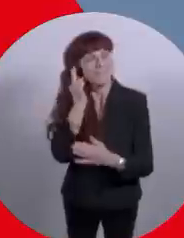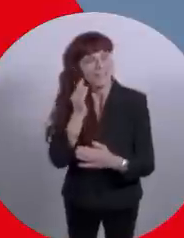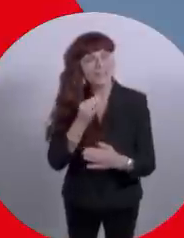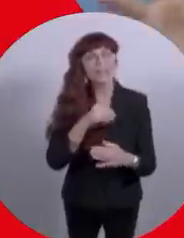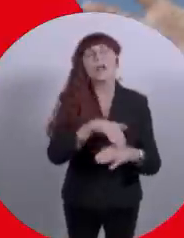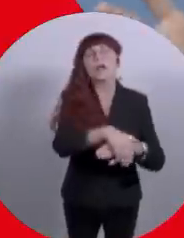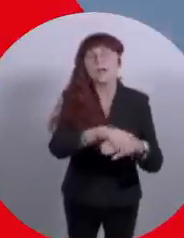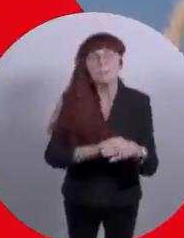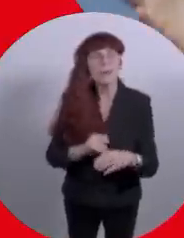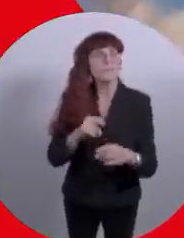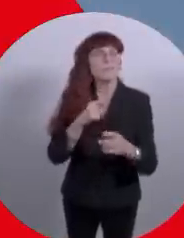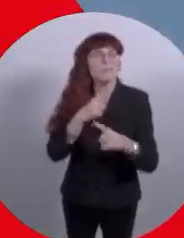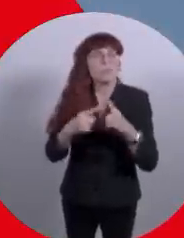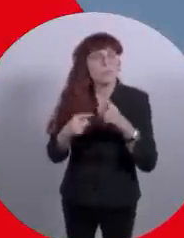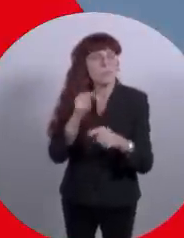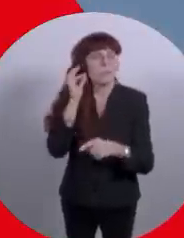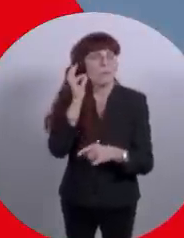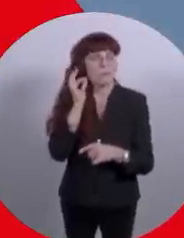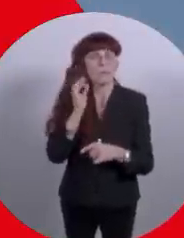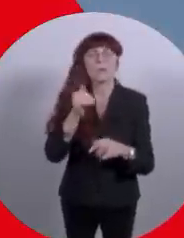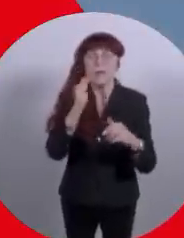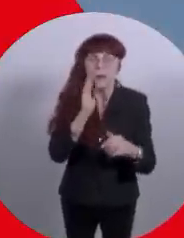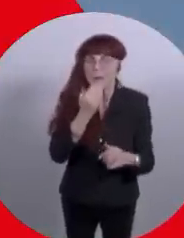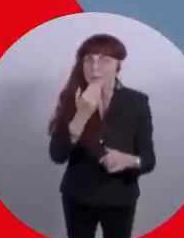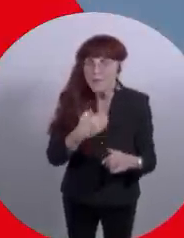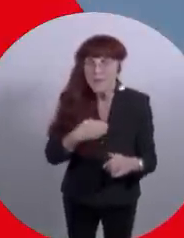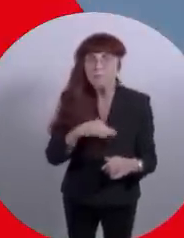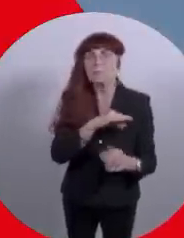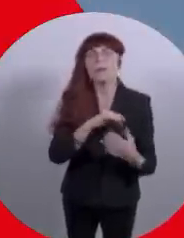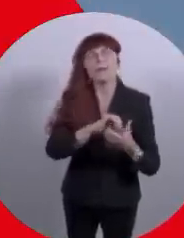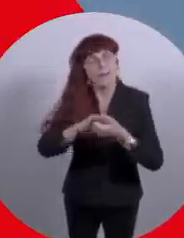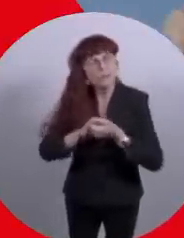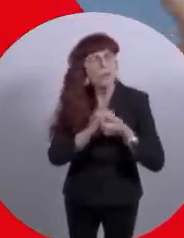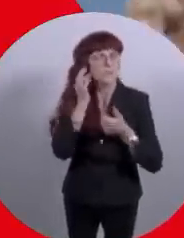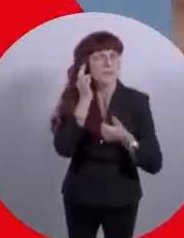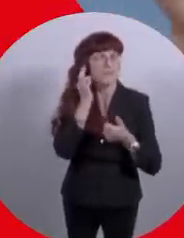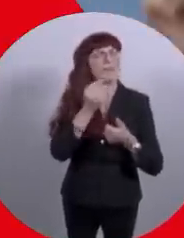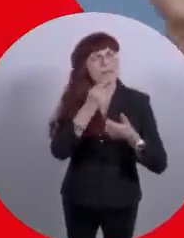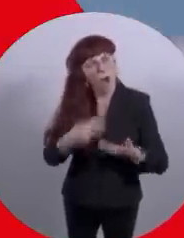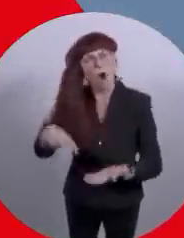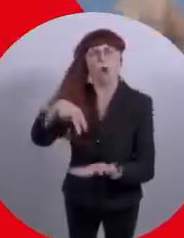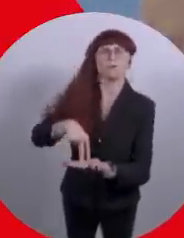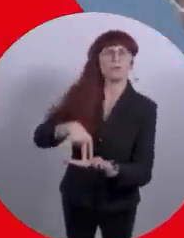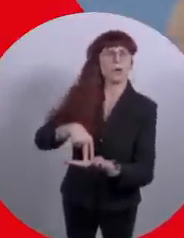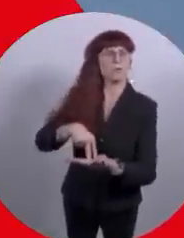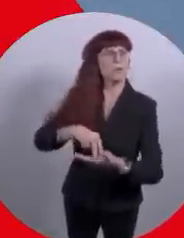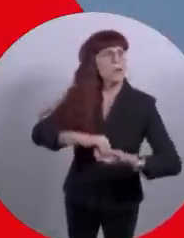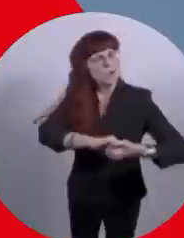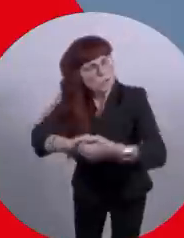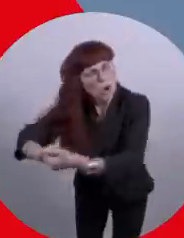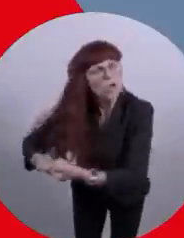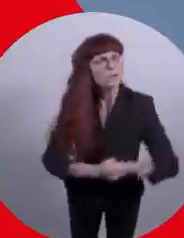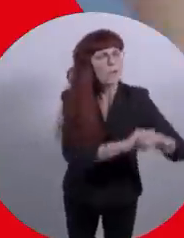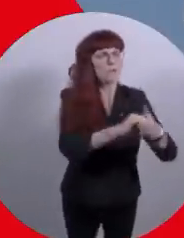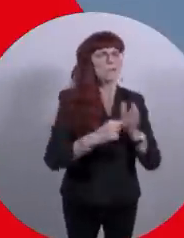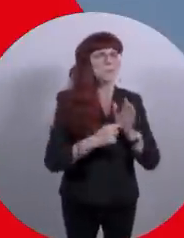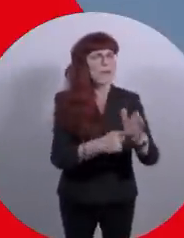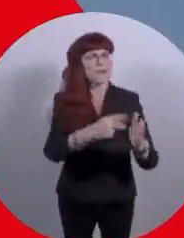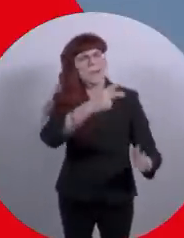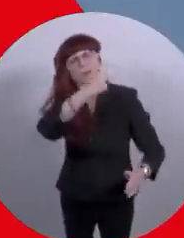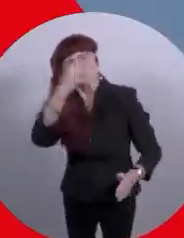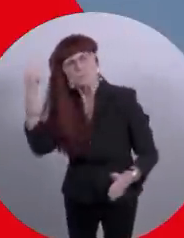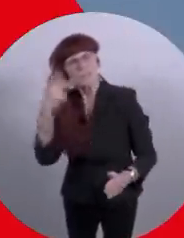liebe Genossinnen ich biete euch aufzustehen und diese wirklich breite Solidarität zu zeigen vizebürgermeisterinnen